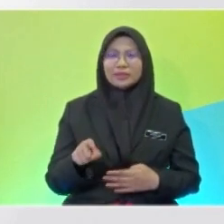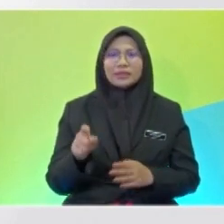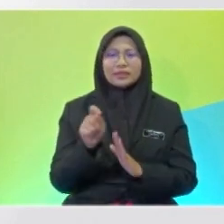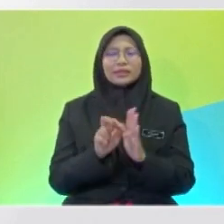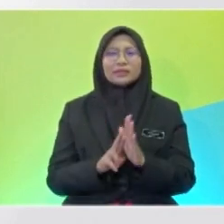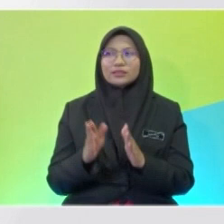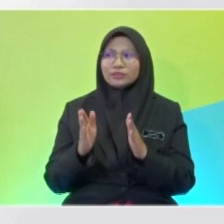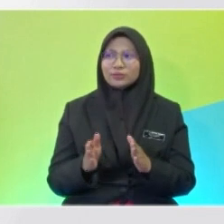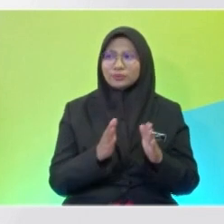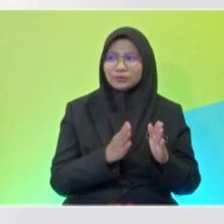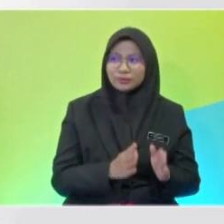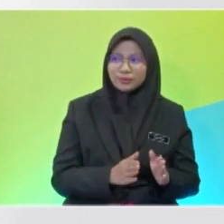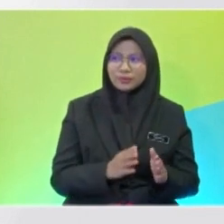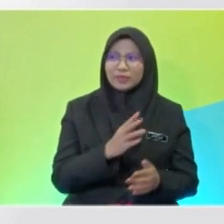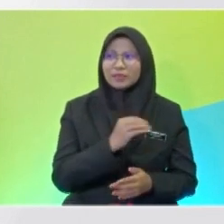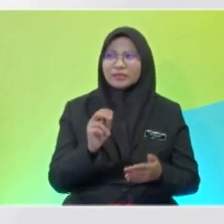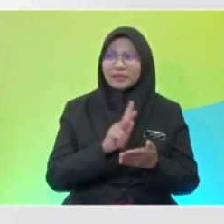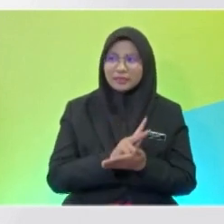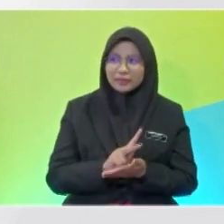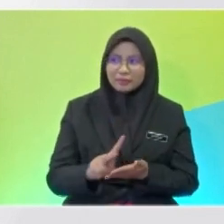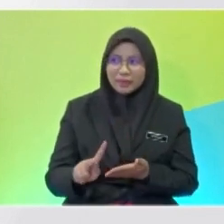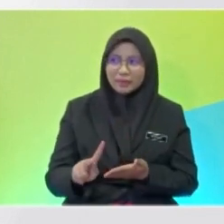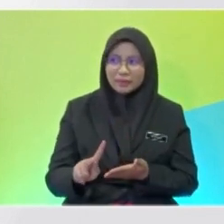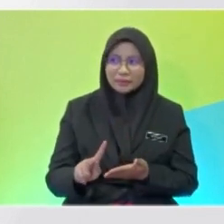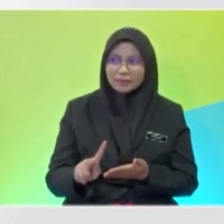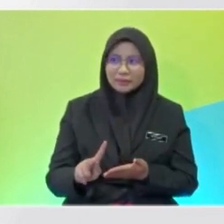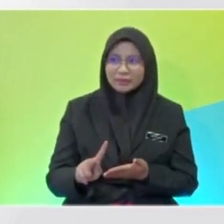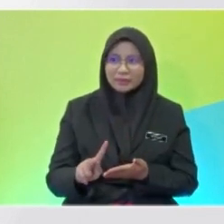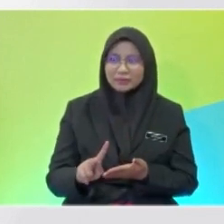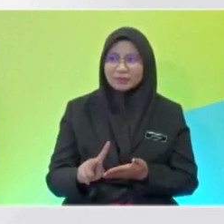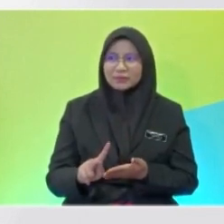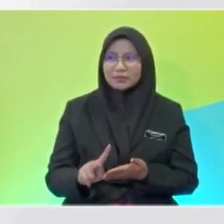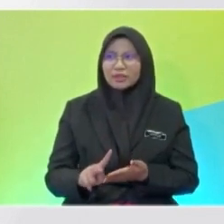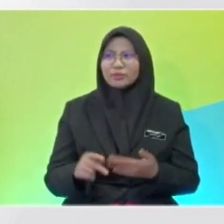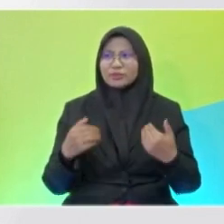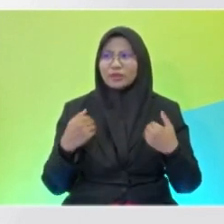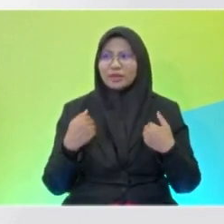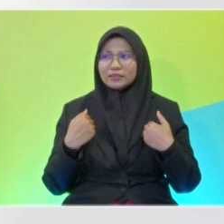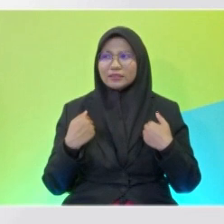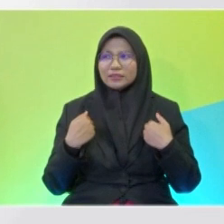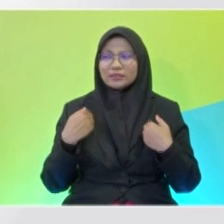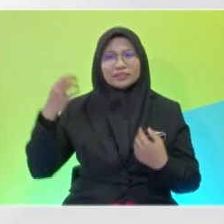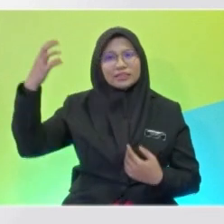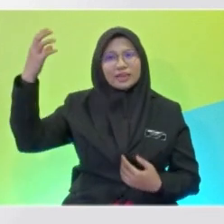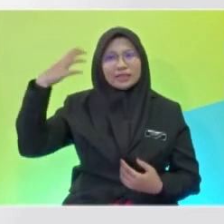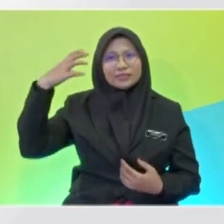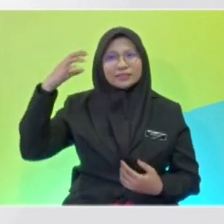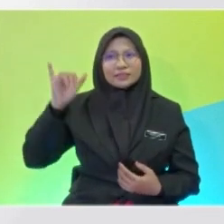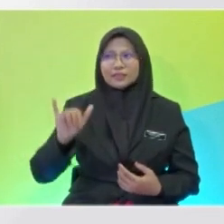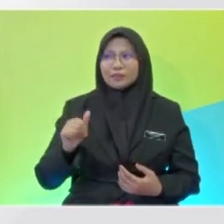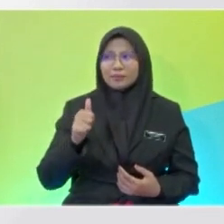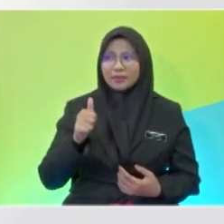dan ditambah pulih dengan pencahayaan maka akan mengundang bahaya jadi bilik tidak mempunyai pencahayaan yang agak baik